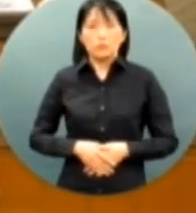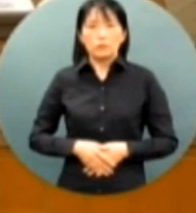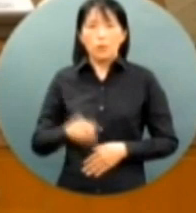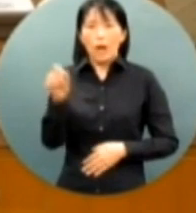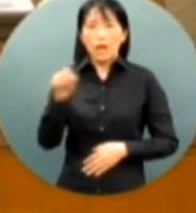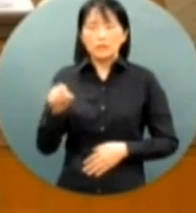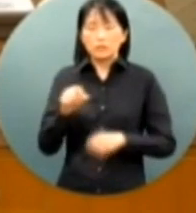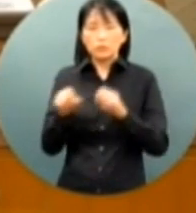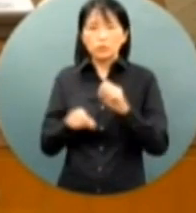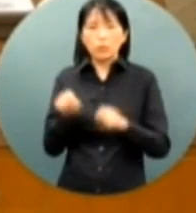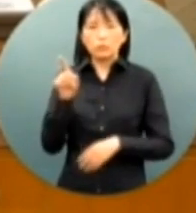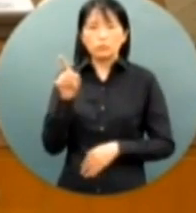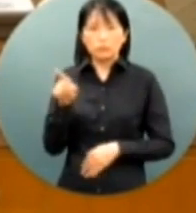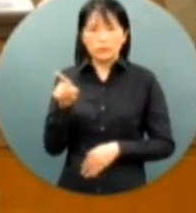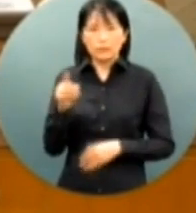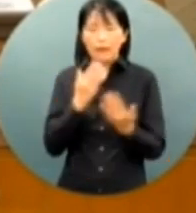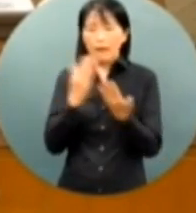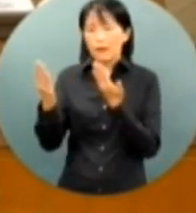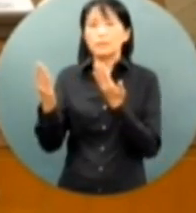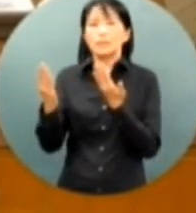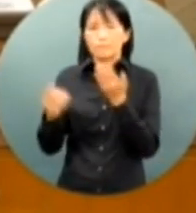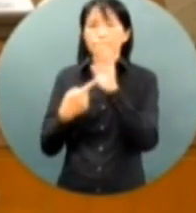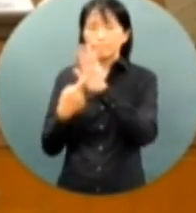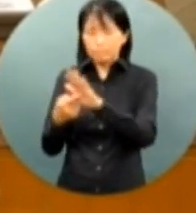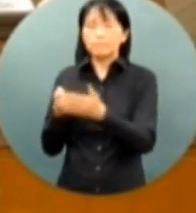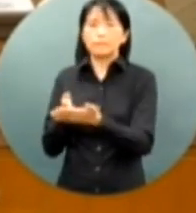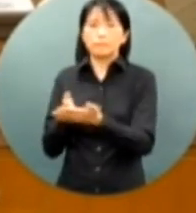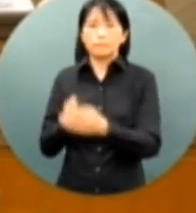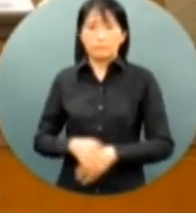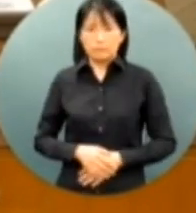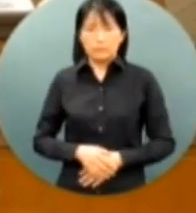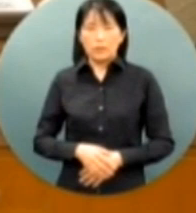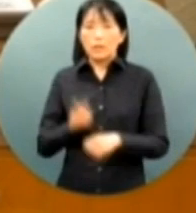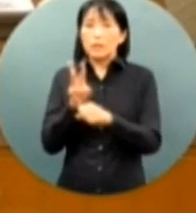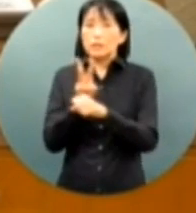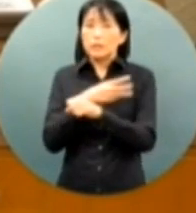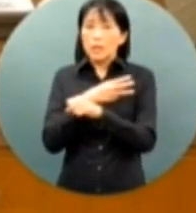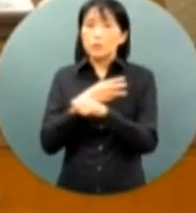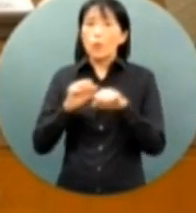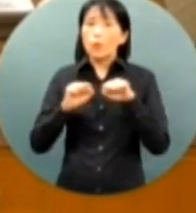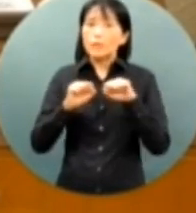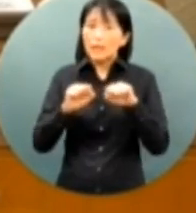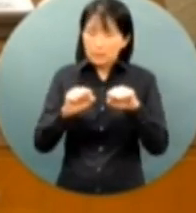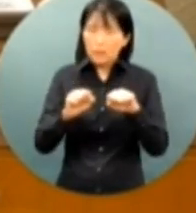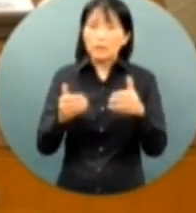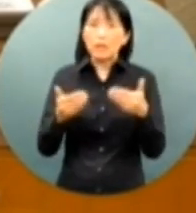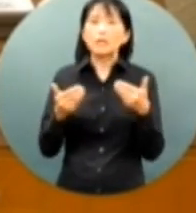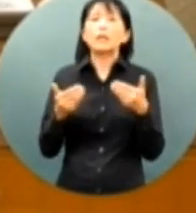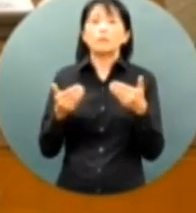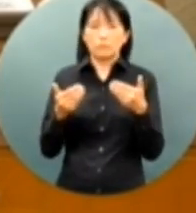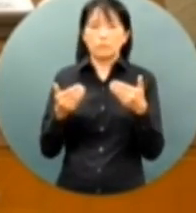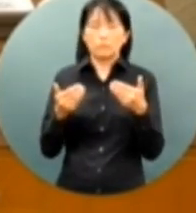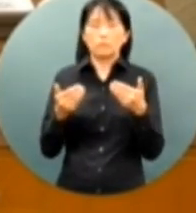には私も明確に申し上げています。ただ、研修をやりなさいというその結論だけはですね、